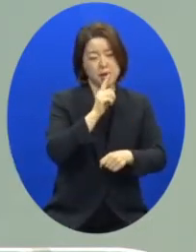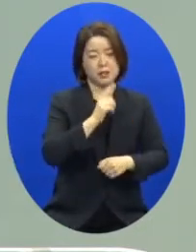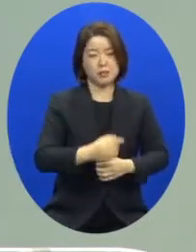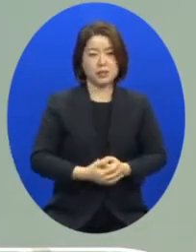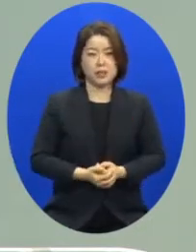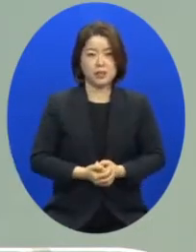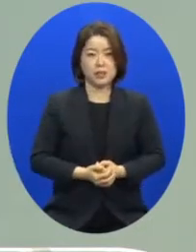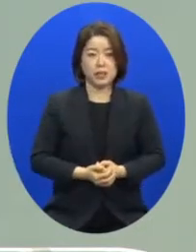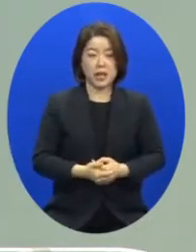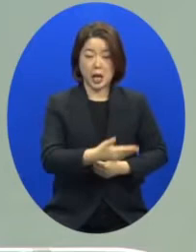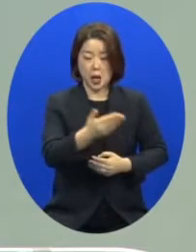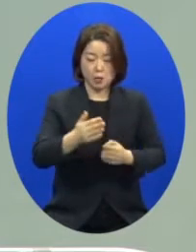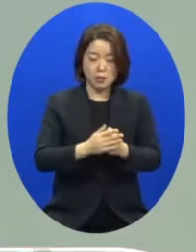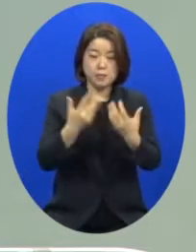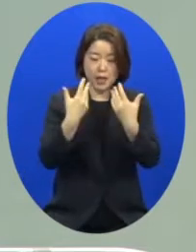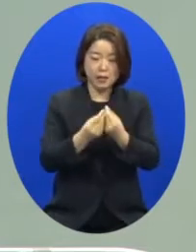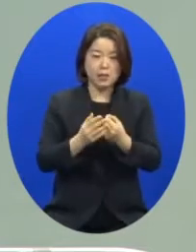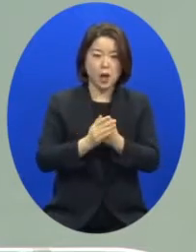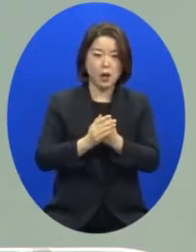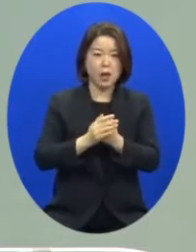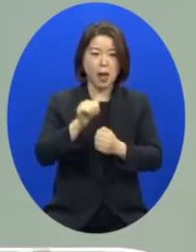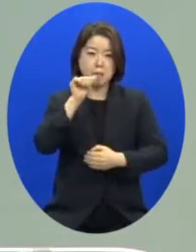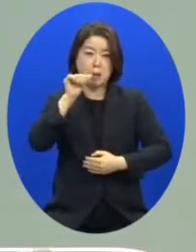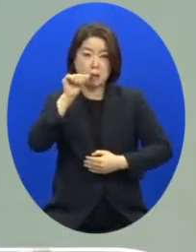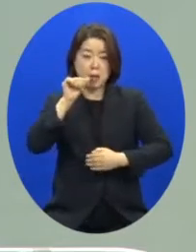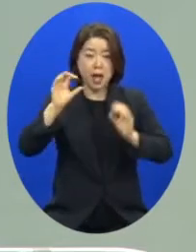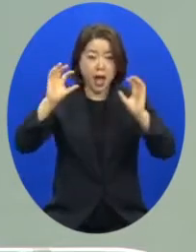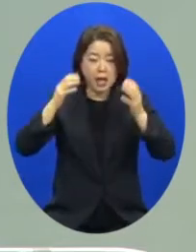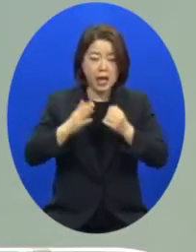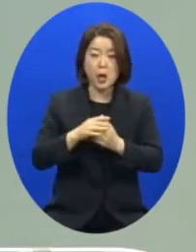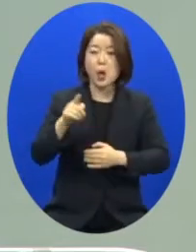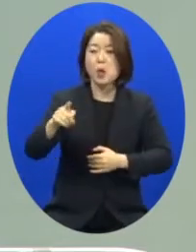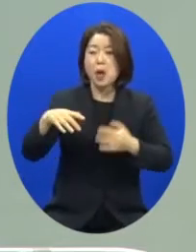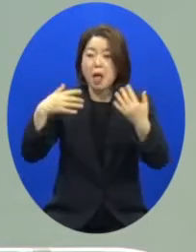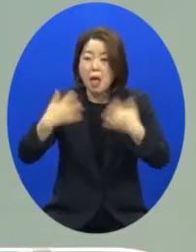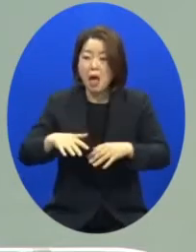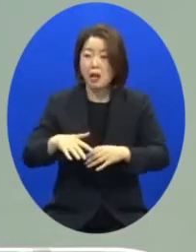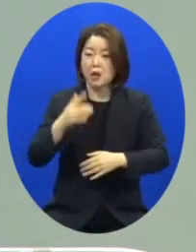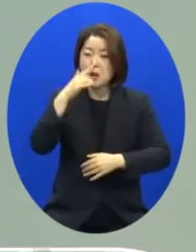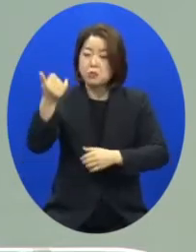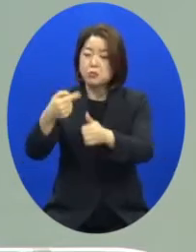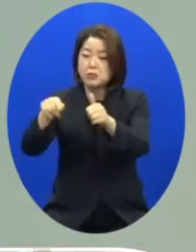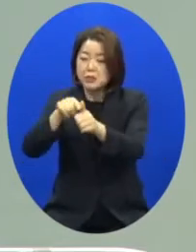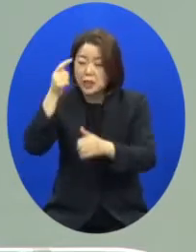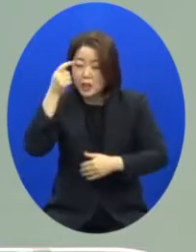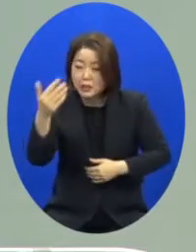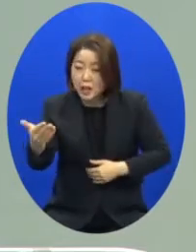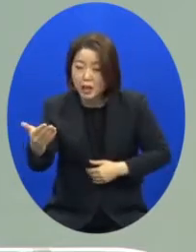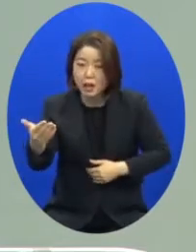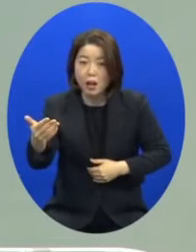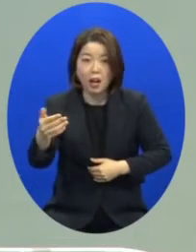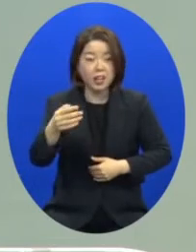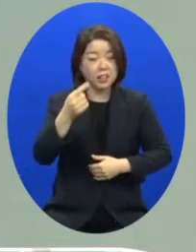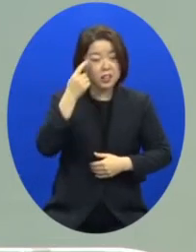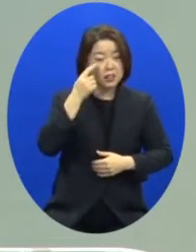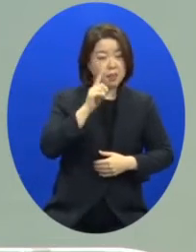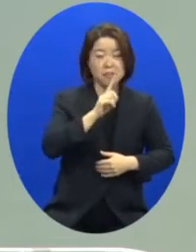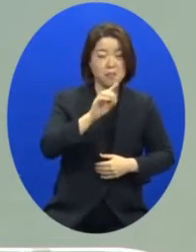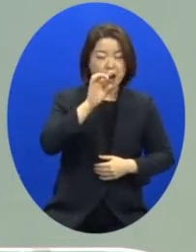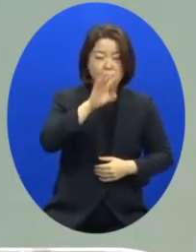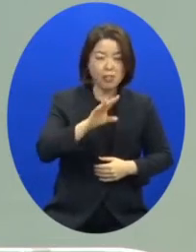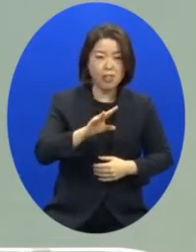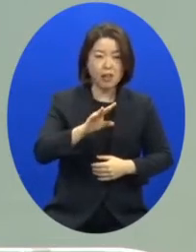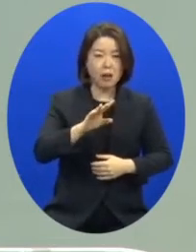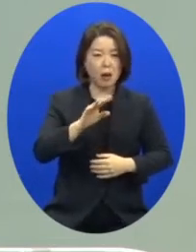갓난 애기 에게 넌 어째 나약하게 부모를 의지 하느냐 말이 안되지요 이제 갓난아기에게